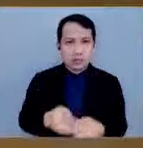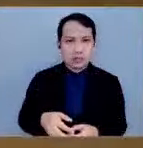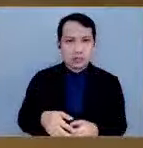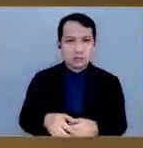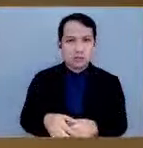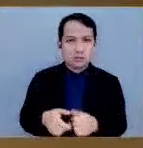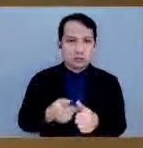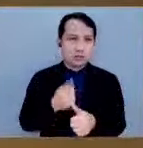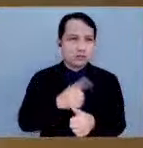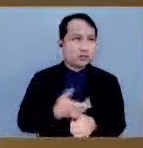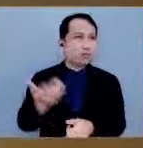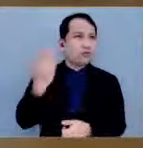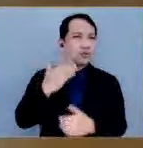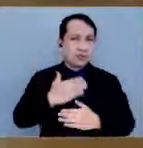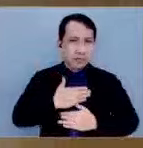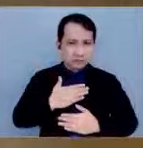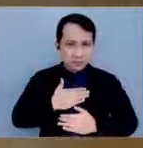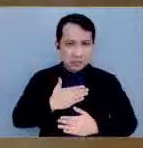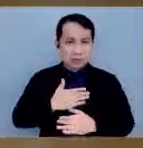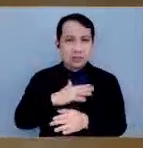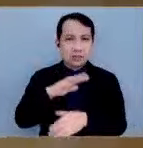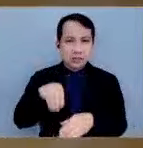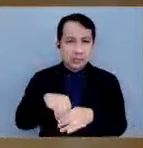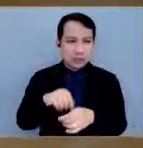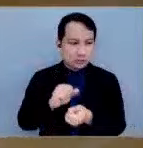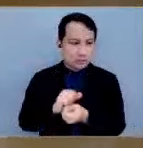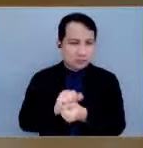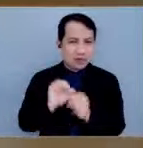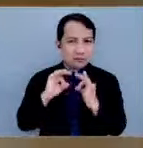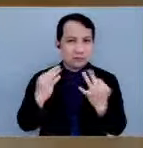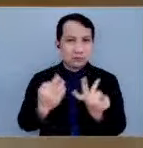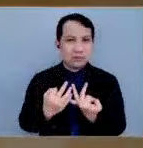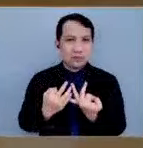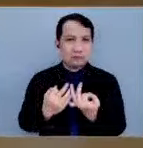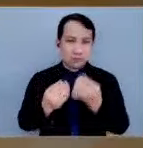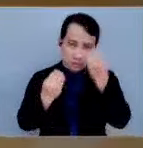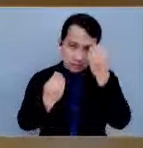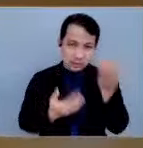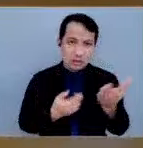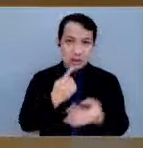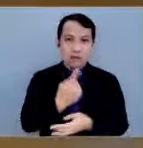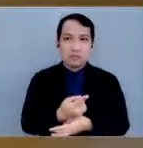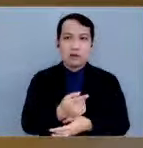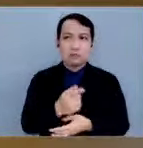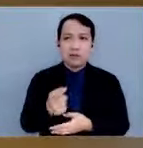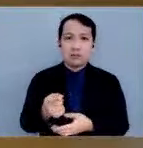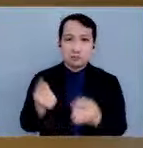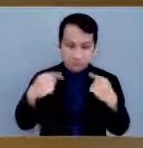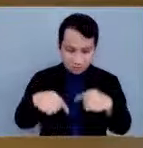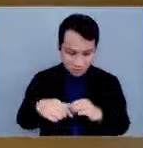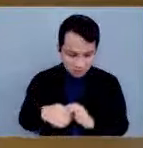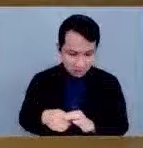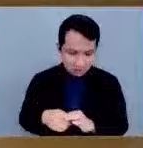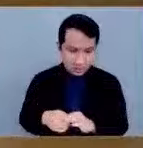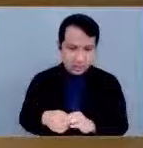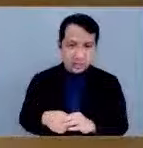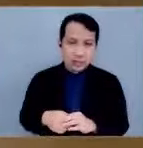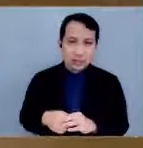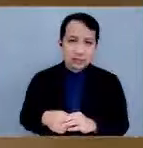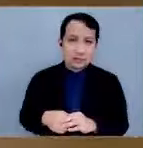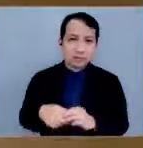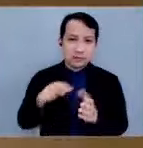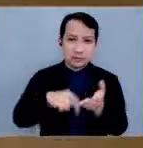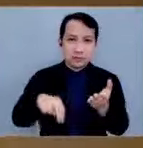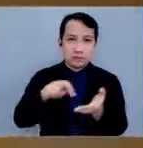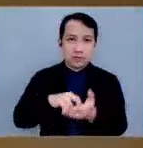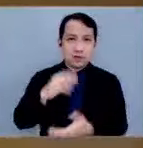siya. Nakasama po yung pamilya niya. Tapos nagsabi pa po siya na kaya daw po siya magsasampa na ng barko para